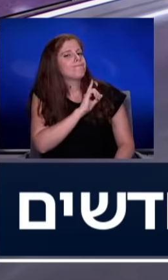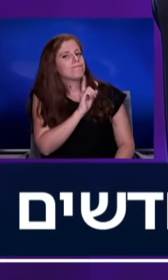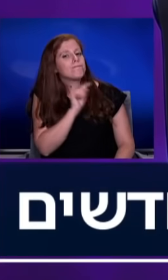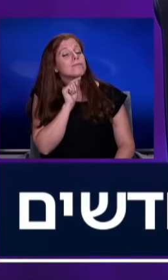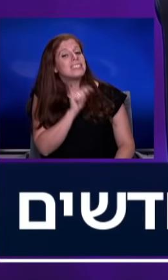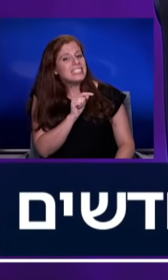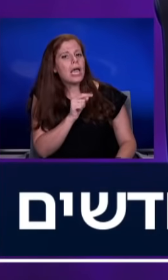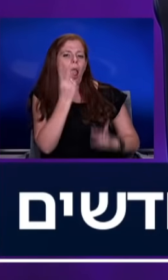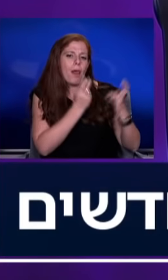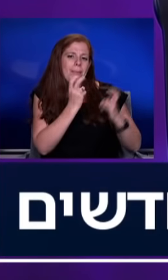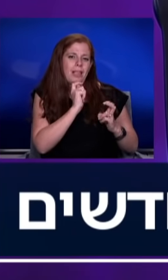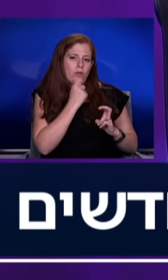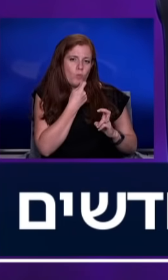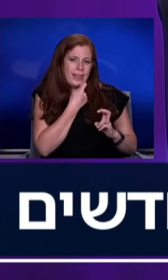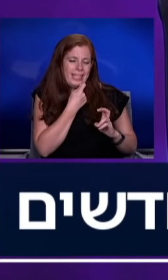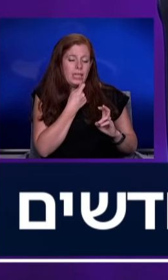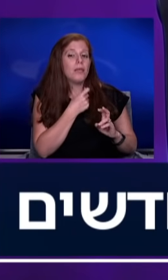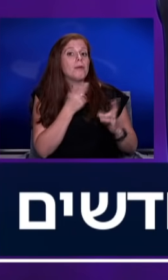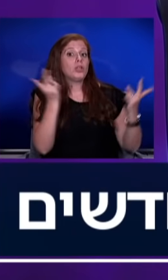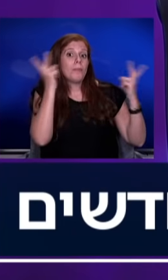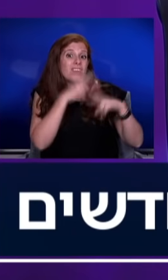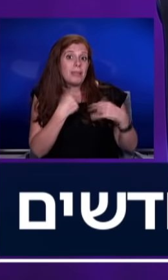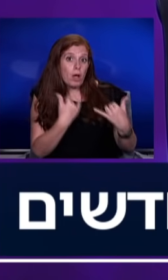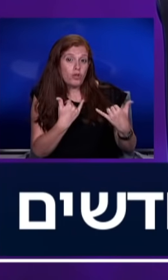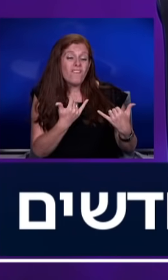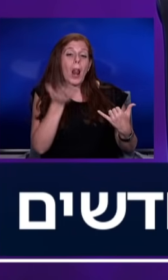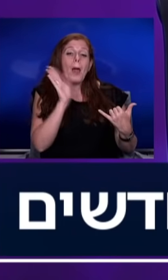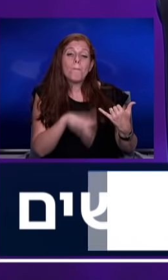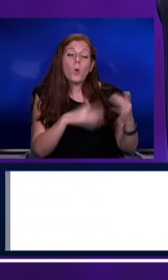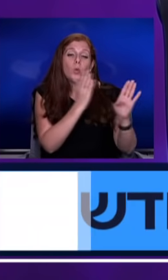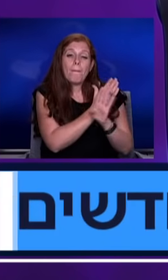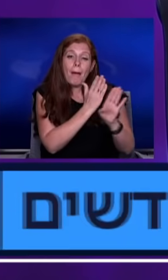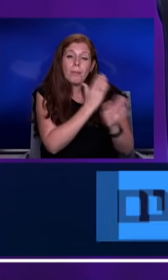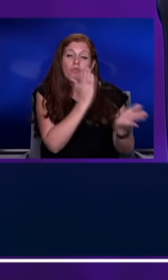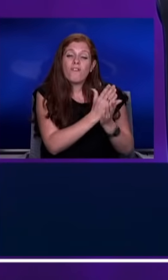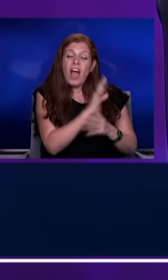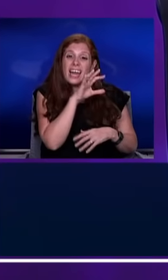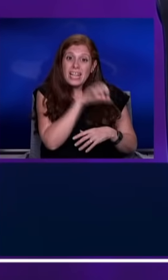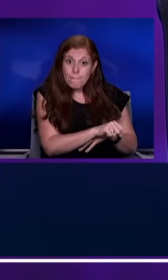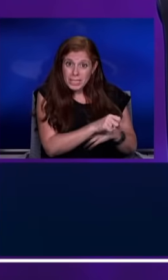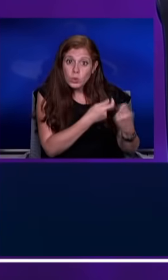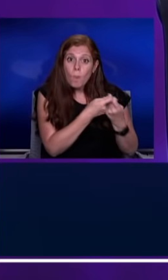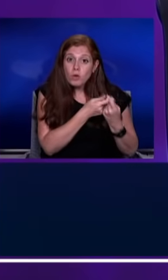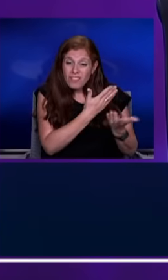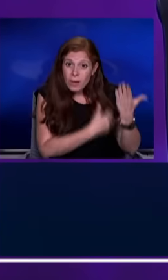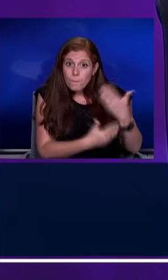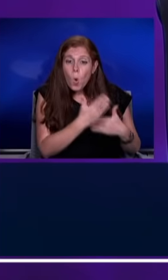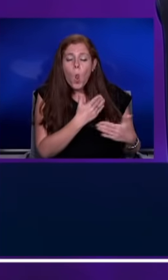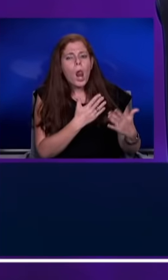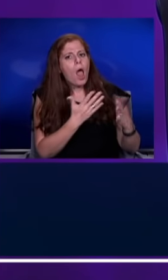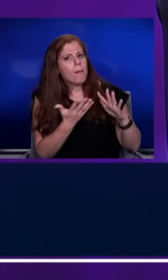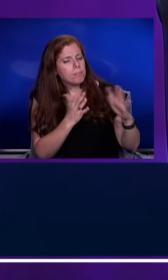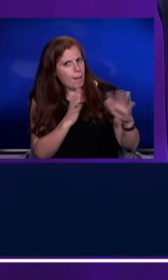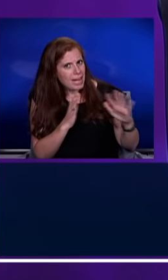מידע מודיעיני. ממה שאנחנו מבינים כרגע, למרות שהמחבלים שכבר נתפסו משתפים פעולה ברמה כזו או